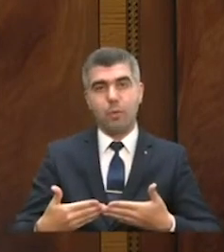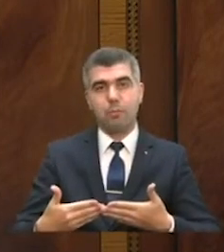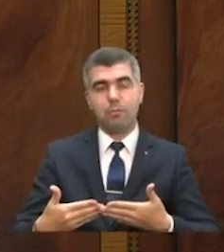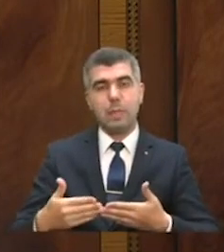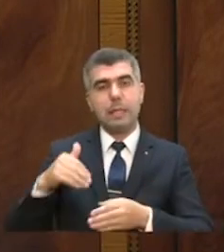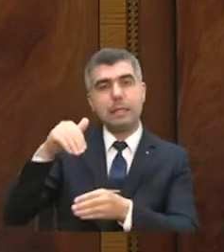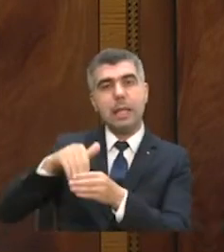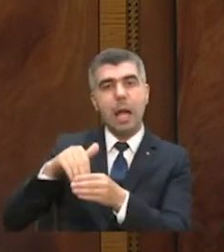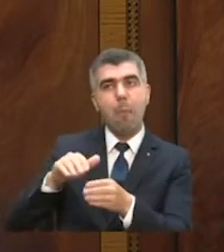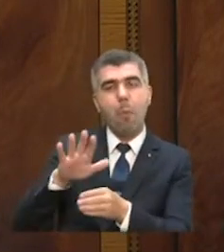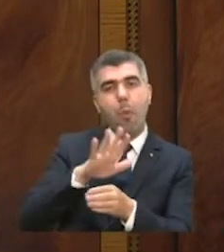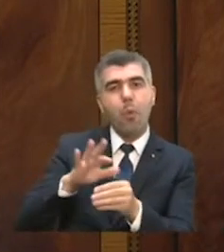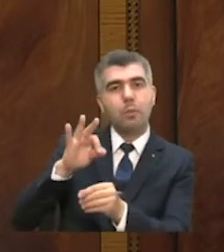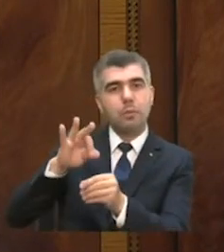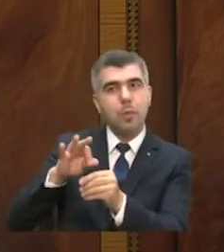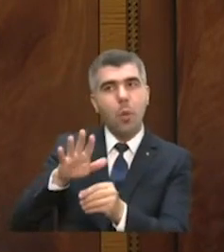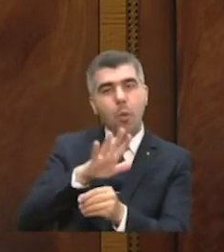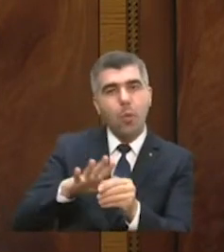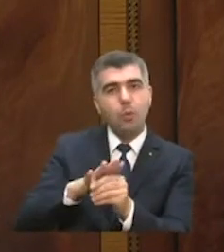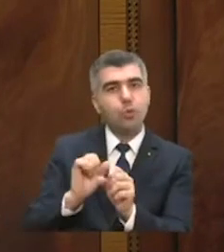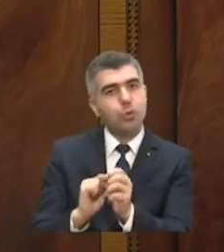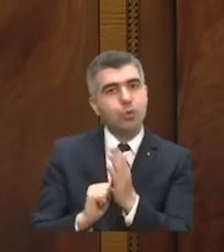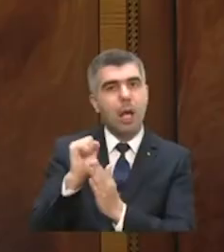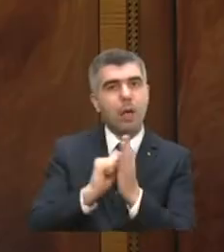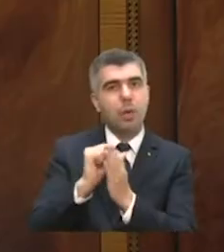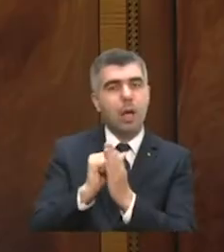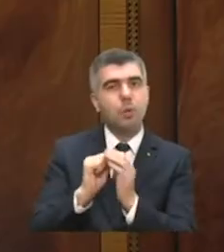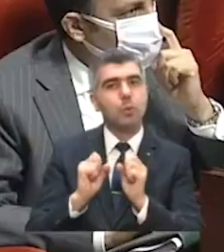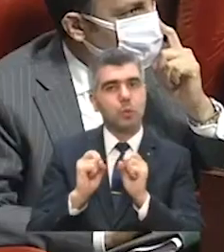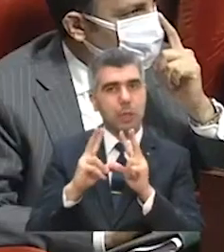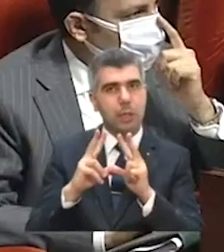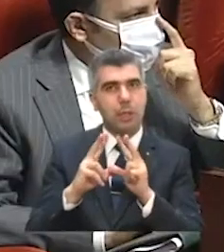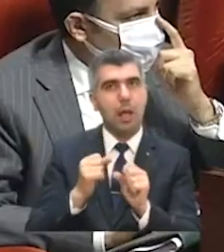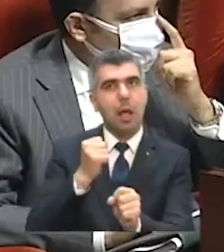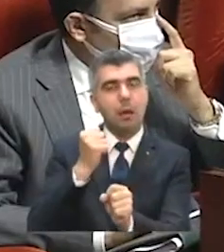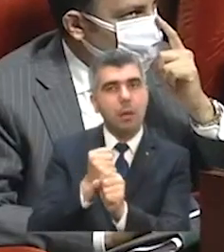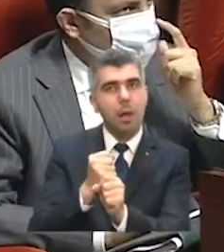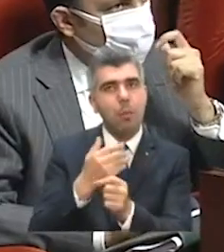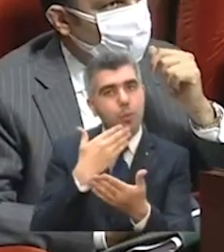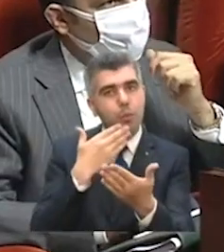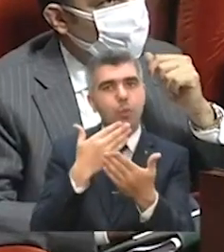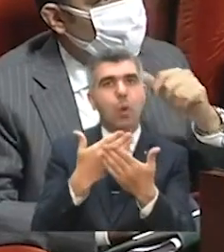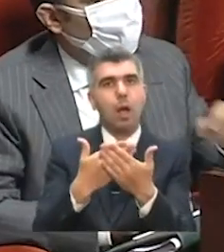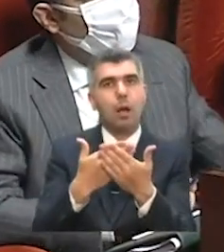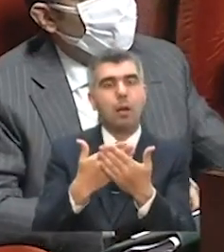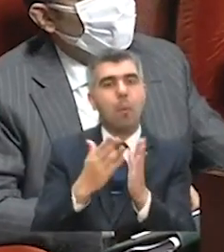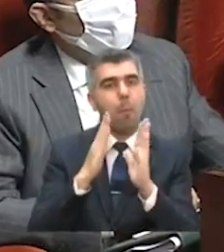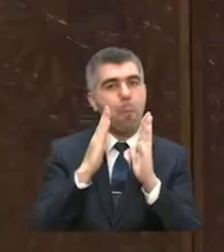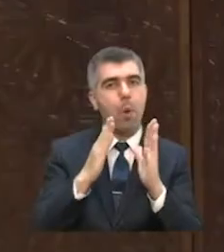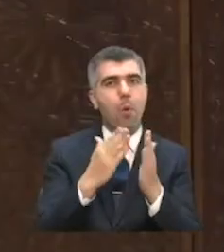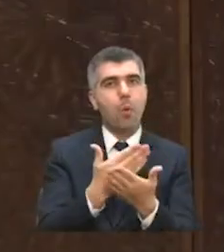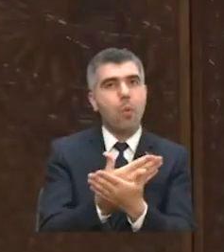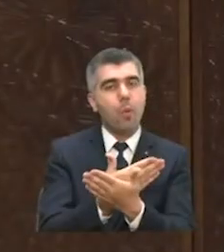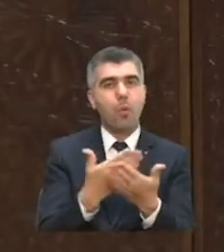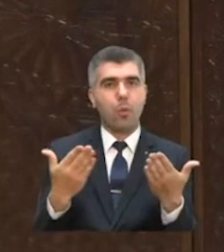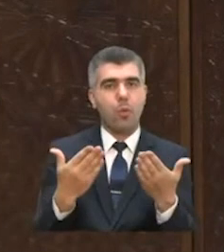تصويت الاغلبيه يكون ايجابي بالنسبه لنا، وبانه نبداو نشتغلوا. وكنشكركم وكنهنيكم على